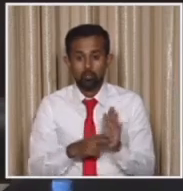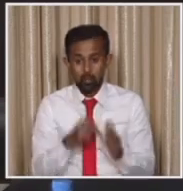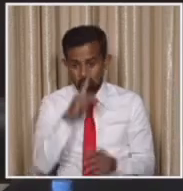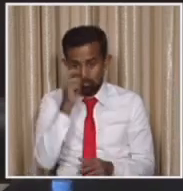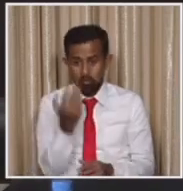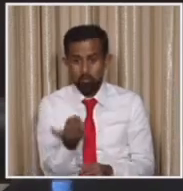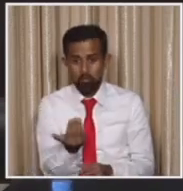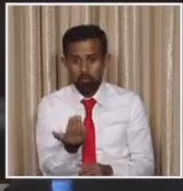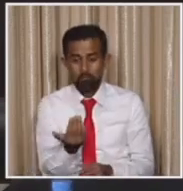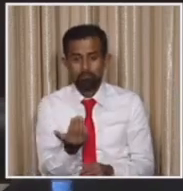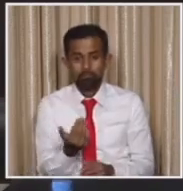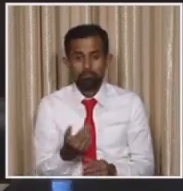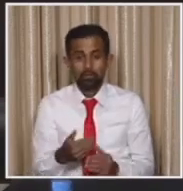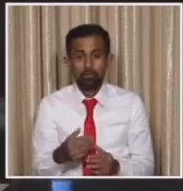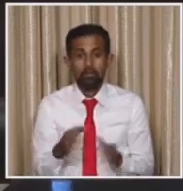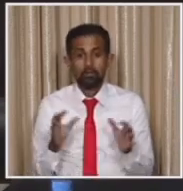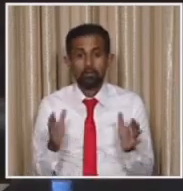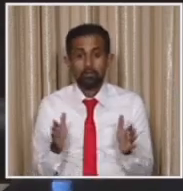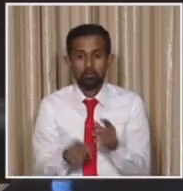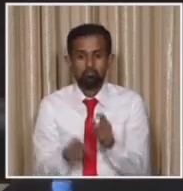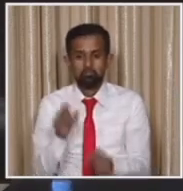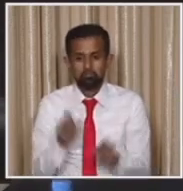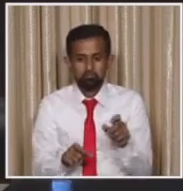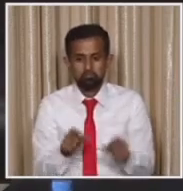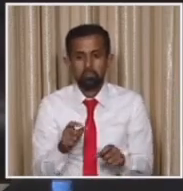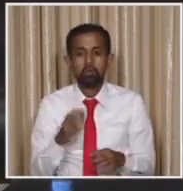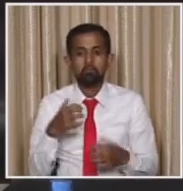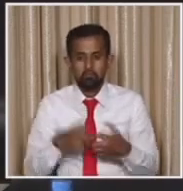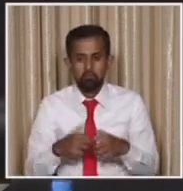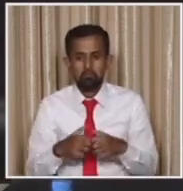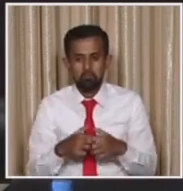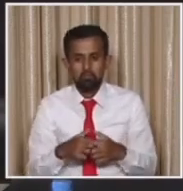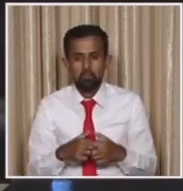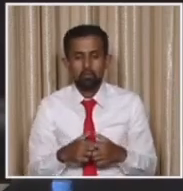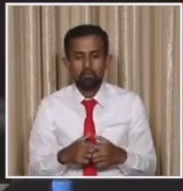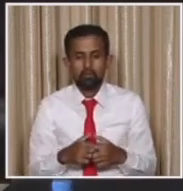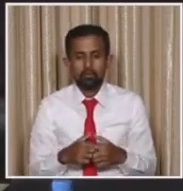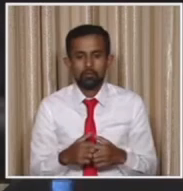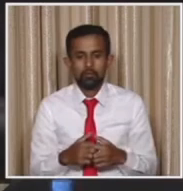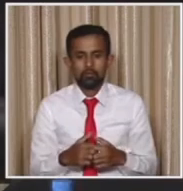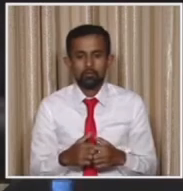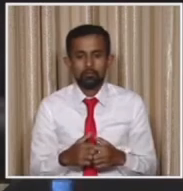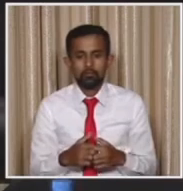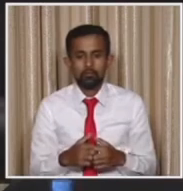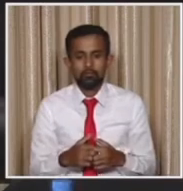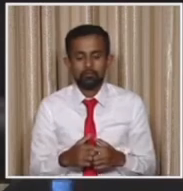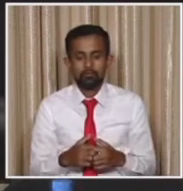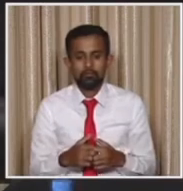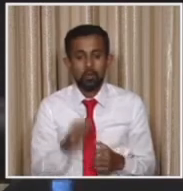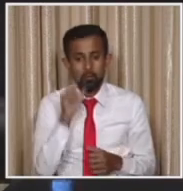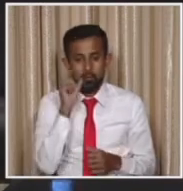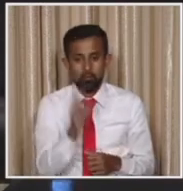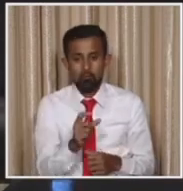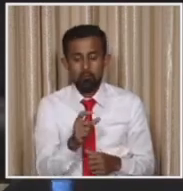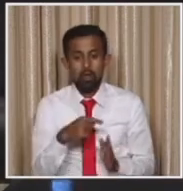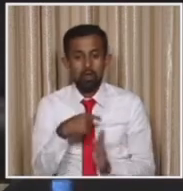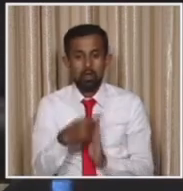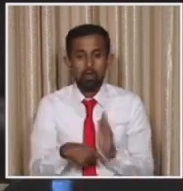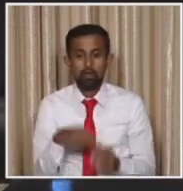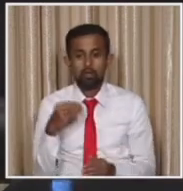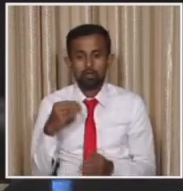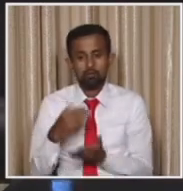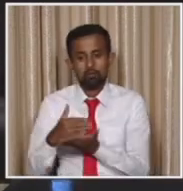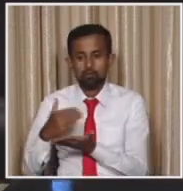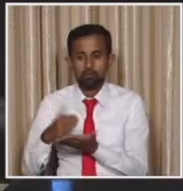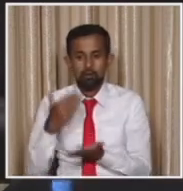ඕන. මෙතන තියෙන්නේ ලබඳියාවන්ගේ ප්‍රශ්නයක්. You know what happened? It's conflict of interest honorable sir. දැන් බලන්න දේශීය ණය